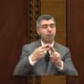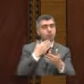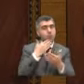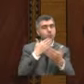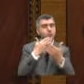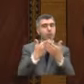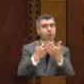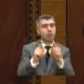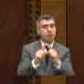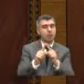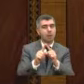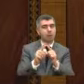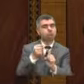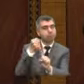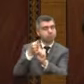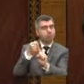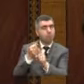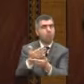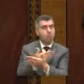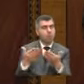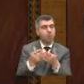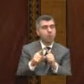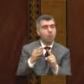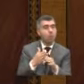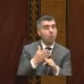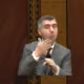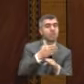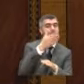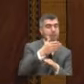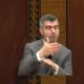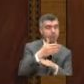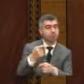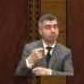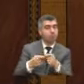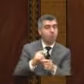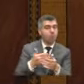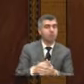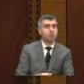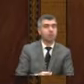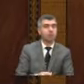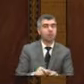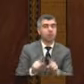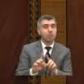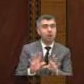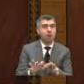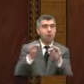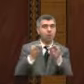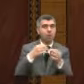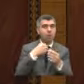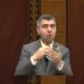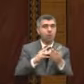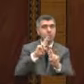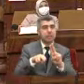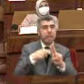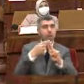تحريك هذا القطاع الحيوي اللي هو قطاع ديال المستقبل، لكن هذه المعطيات أو ما صرحتم به